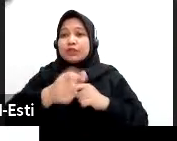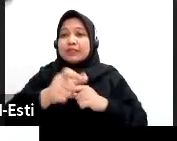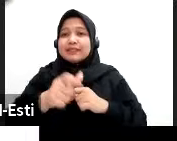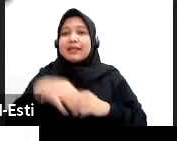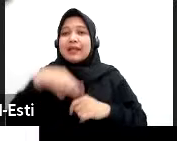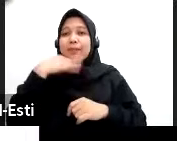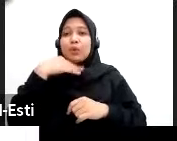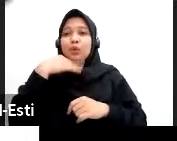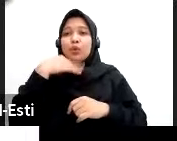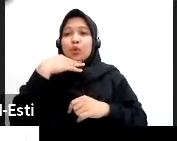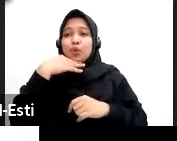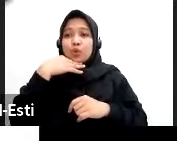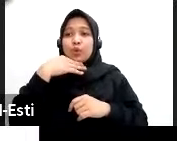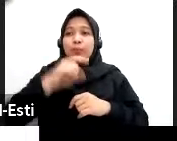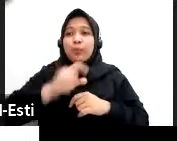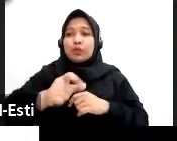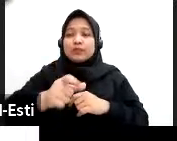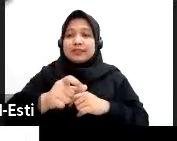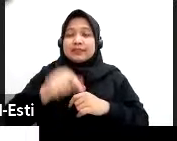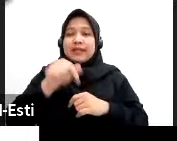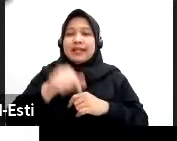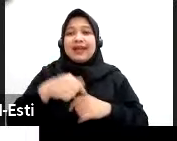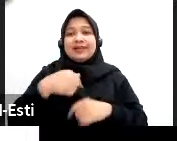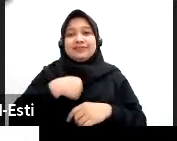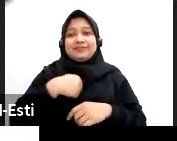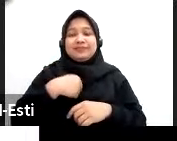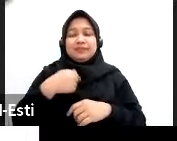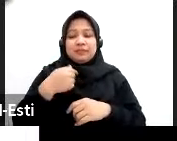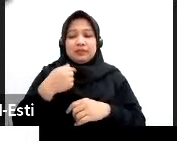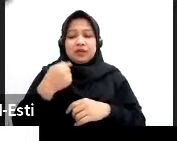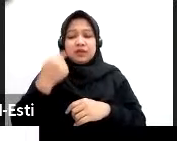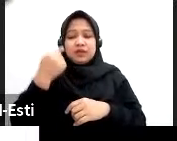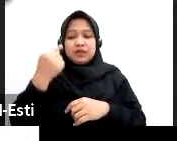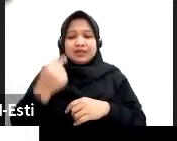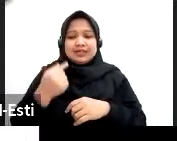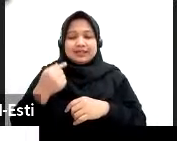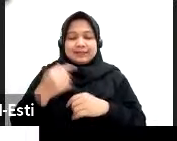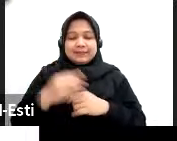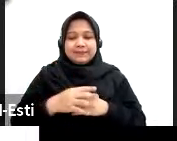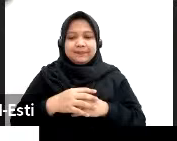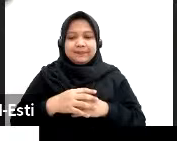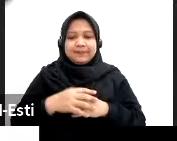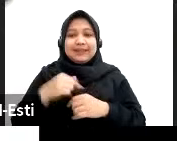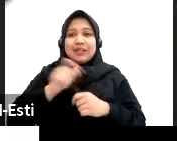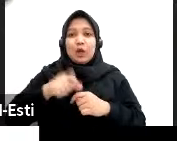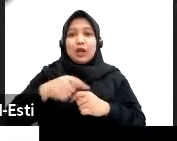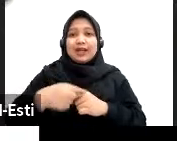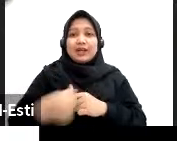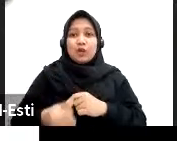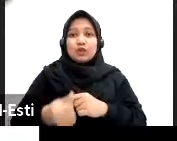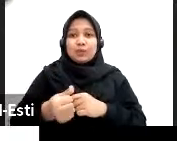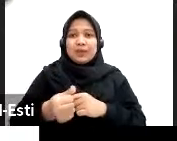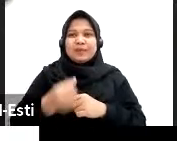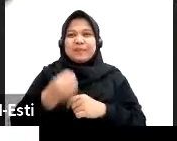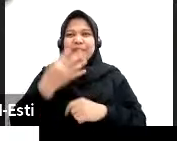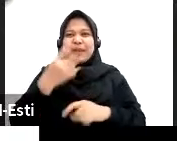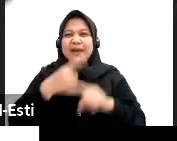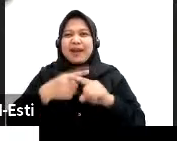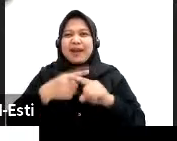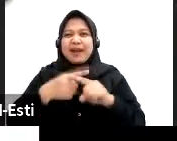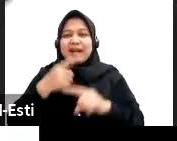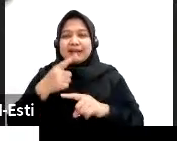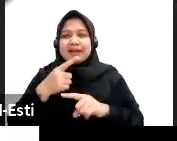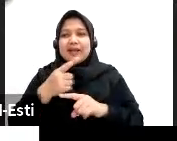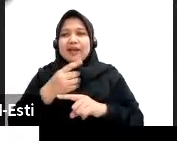misalnya saya sendiri seringkali secara kok nama baik next sebagai konsumen itu juga berkali-kali apa